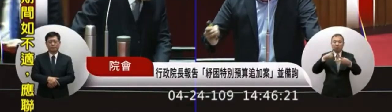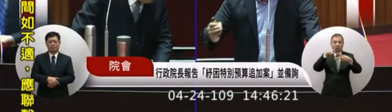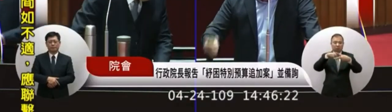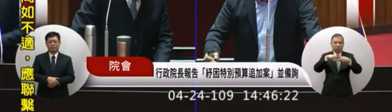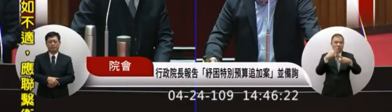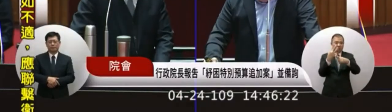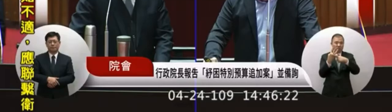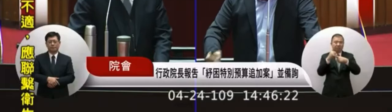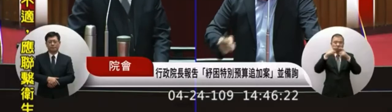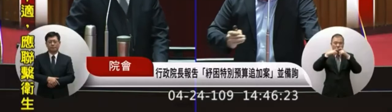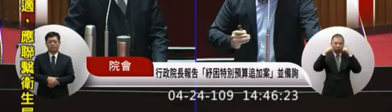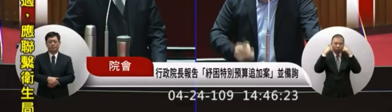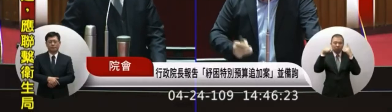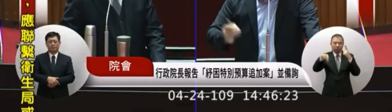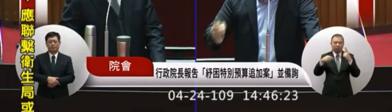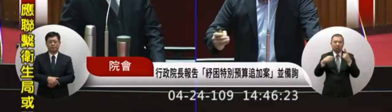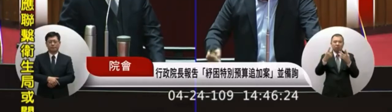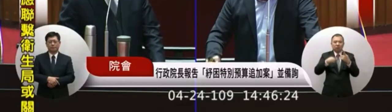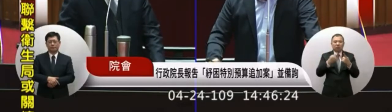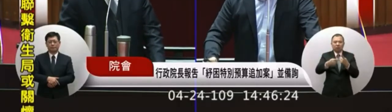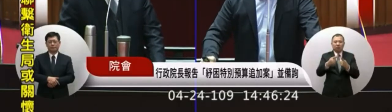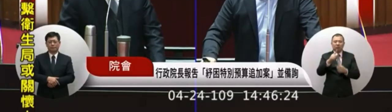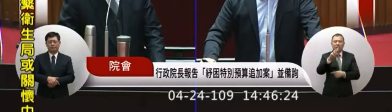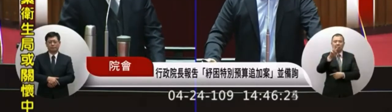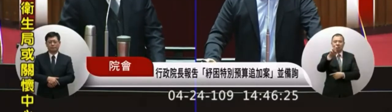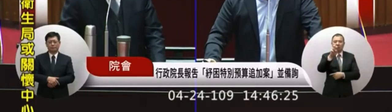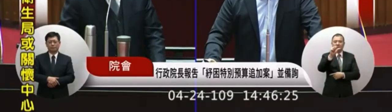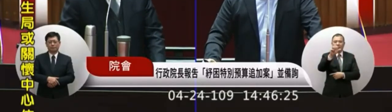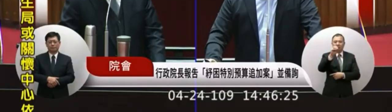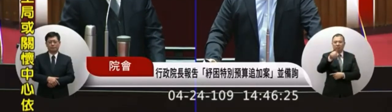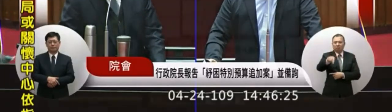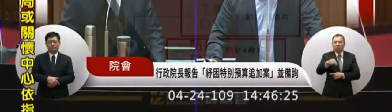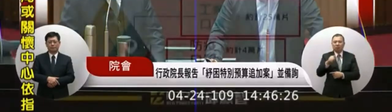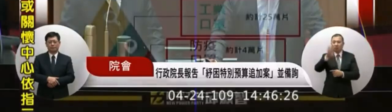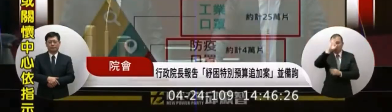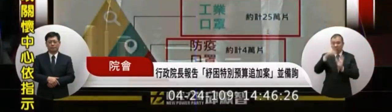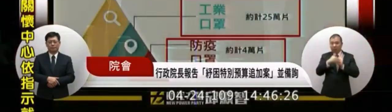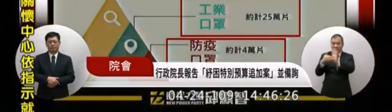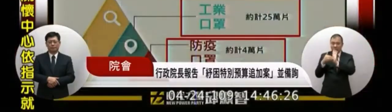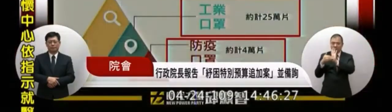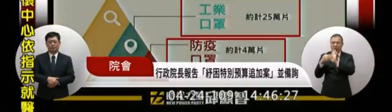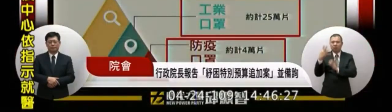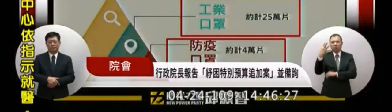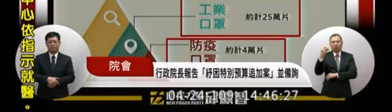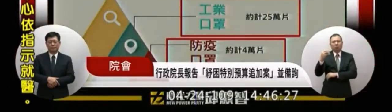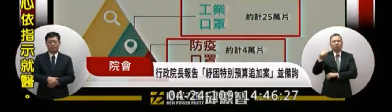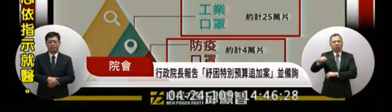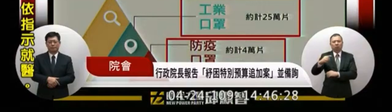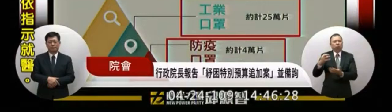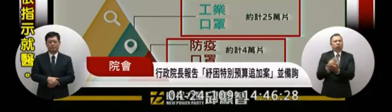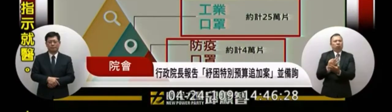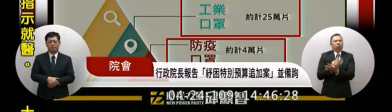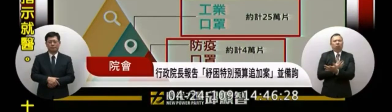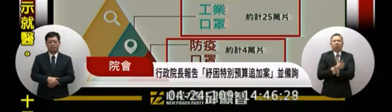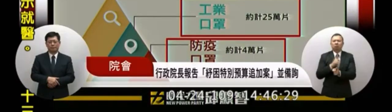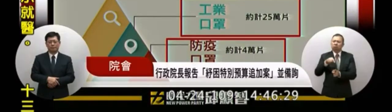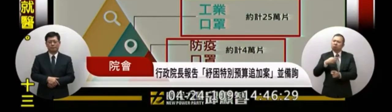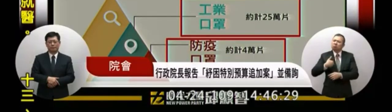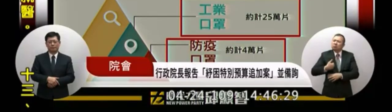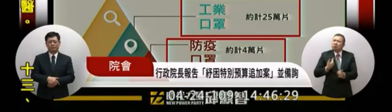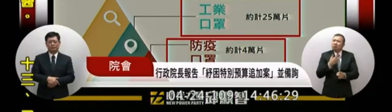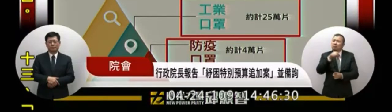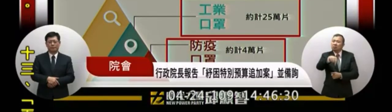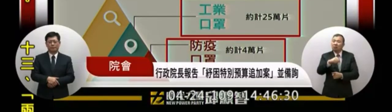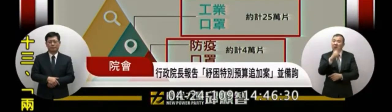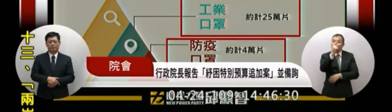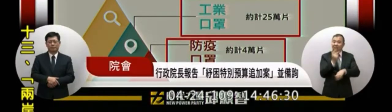欠25万片，啊，防疫医用的口罩是4万片，啊，这个部分吼，唔在讲咱政府，因为算讲以这